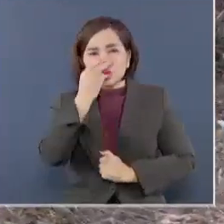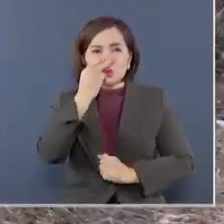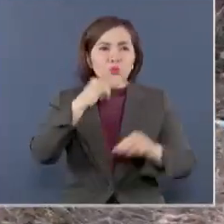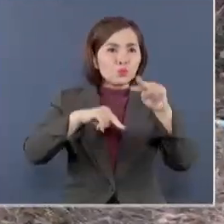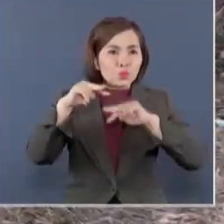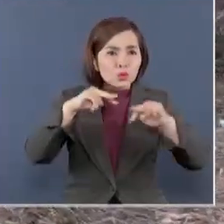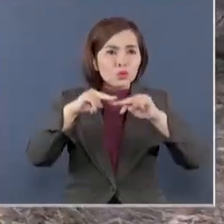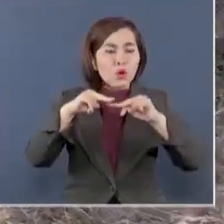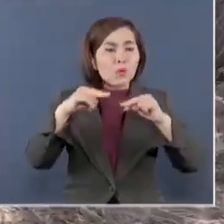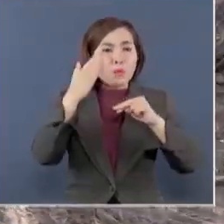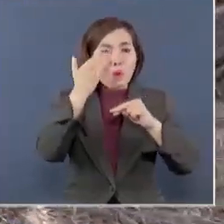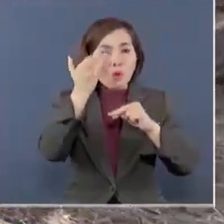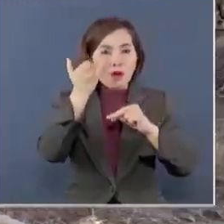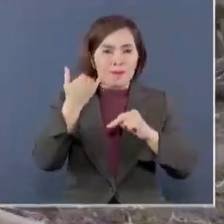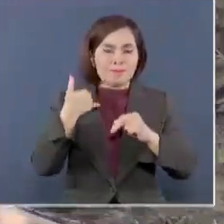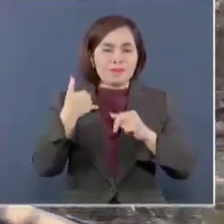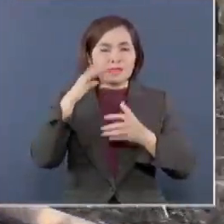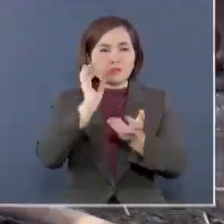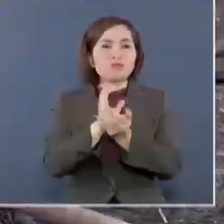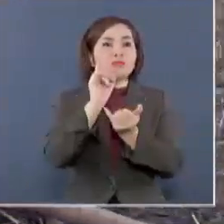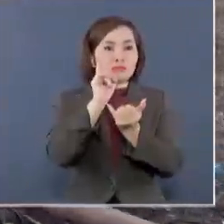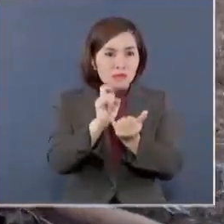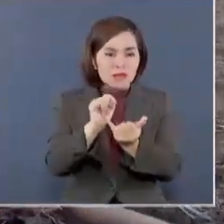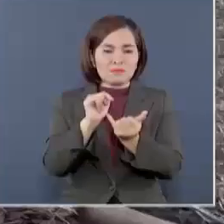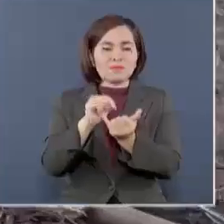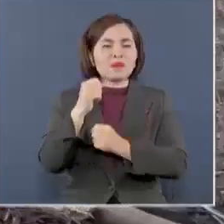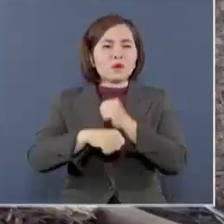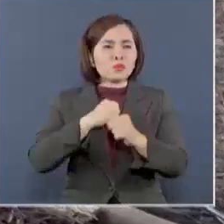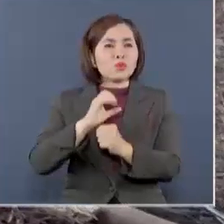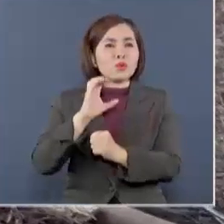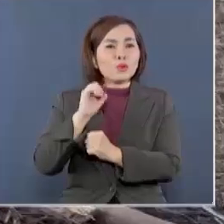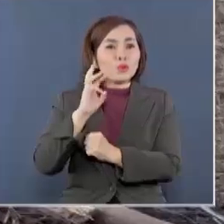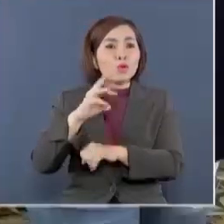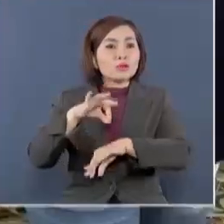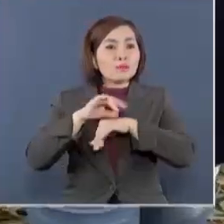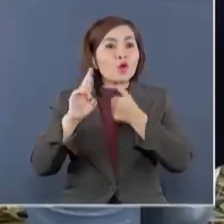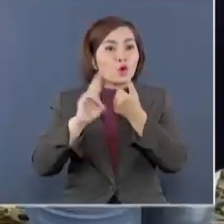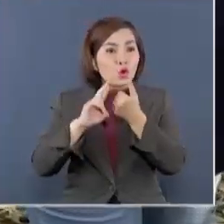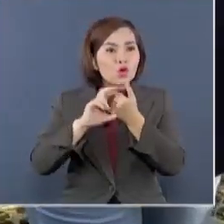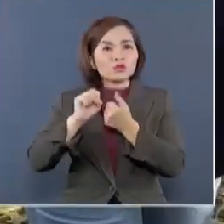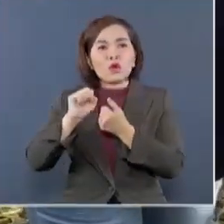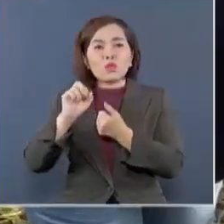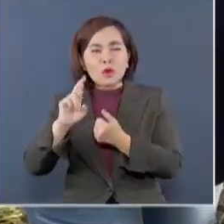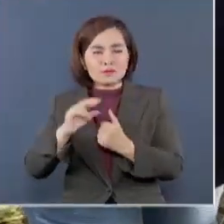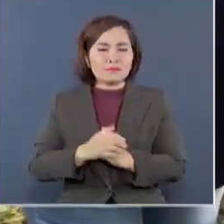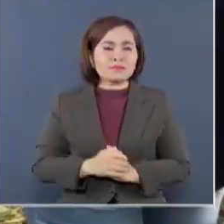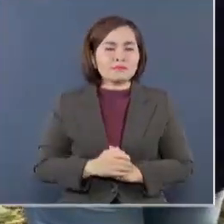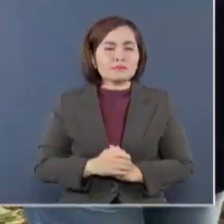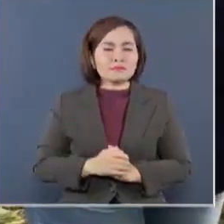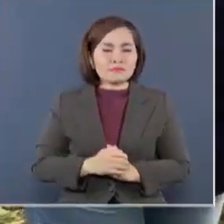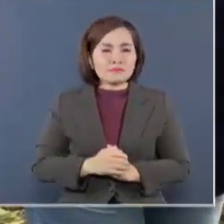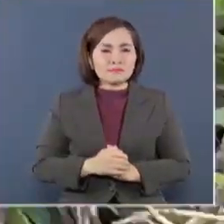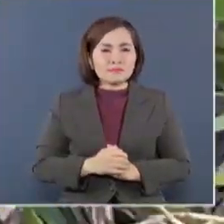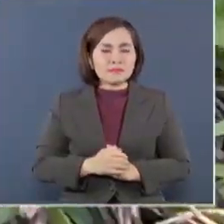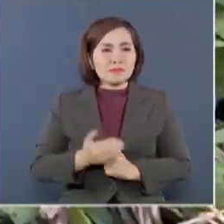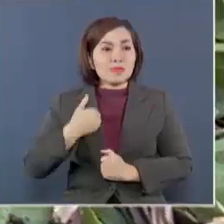ตุร้อยตำรวจโทอิสราวุฒิโกพลรัตหรือว่าหมวดอีทอายุ56ปีเป็นรองสารวัตรปราบปรามสภ.ท่าพนมครับถูกนายเดชหรือว่านาย